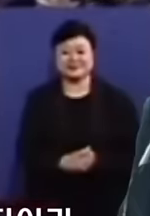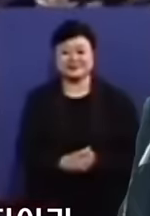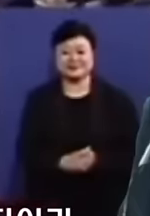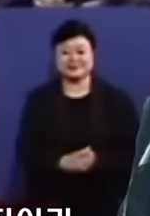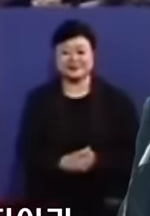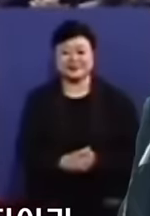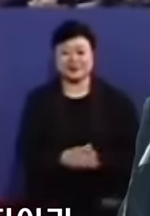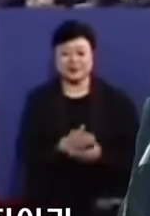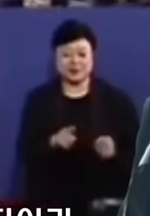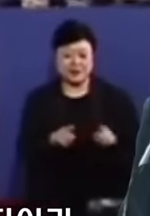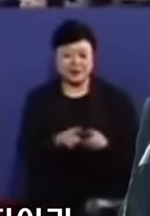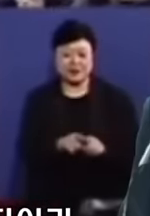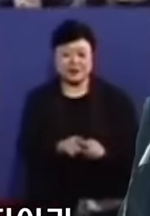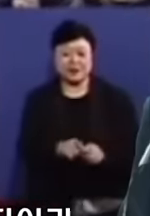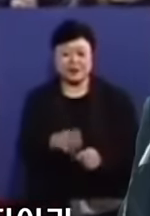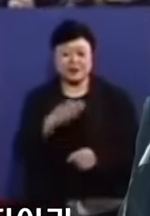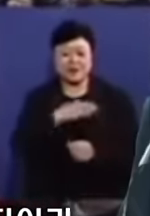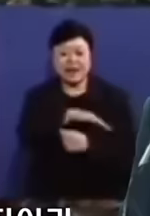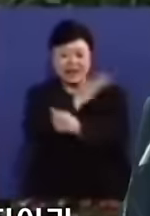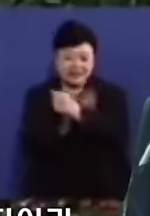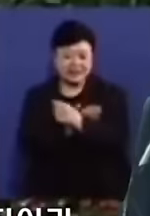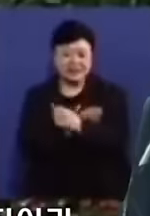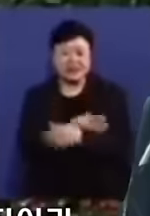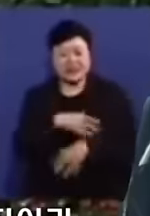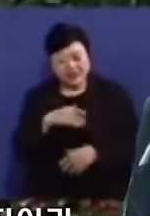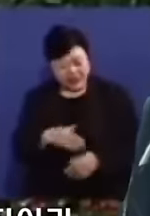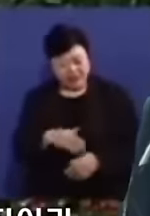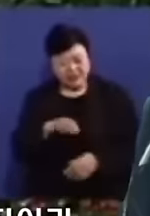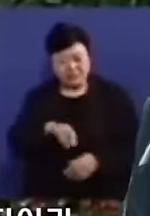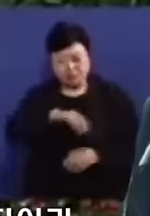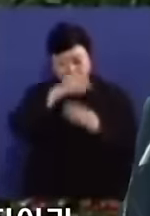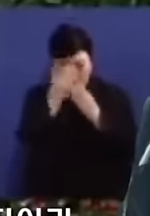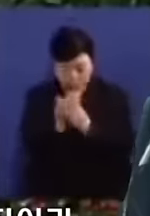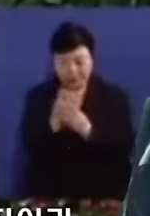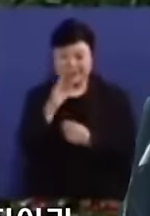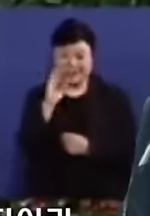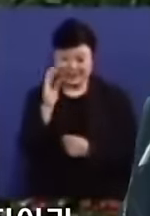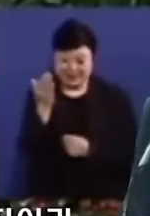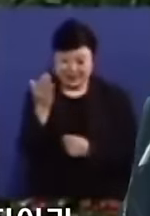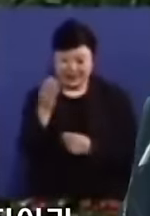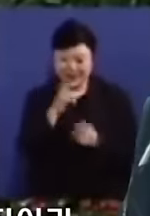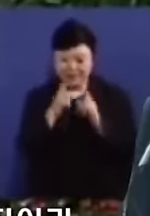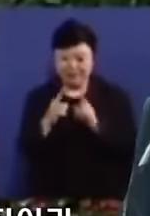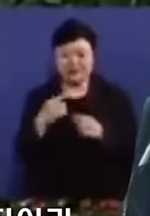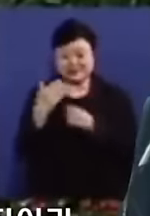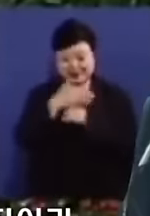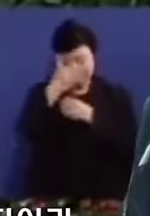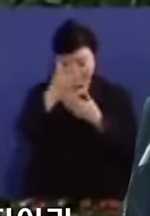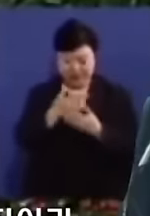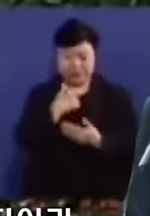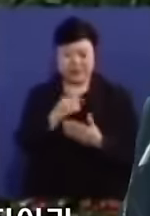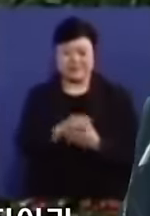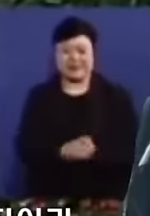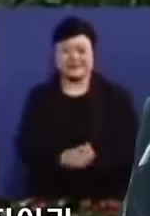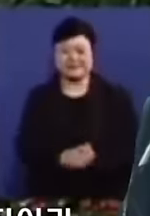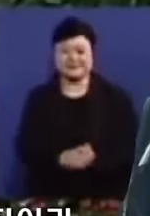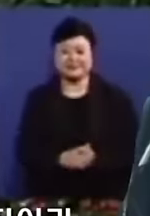저는 오늘 여러분과 함께 내 능력이 약한 데서 온전하여짐이라 이 말씀을 가지고 은혜를 나누고자